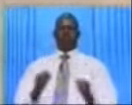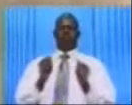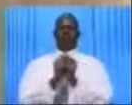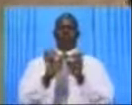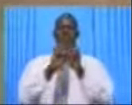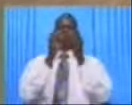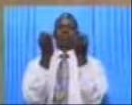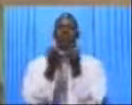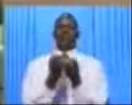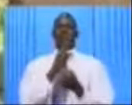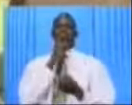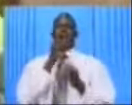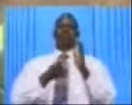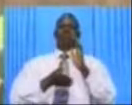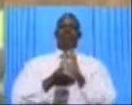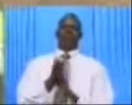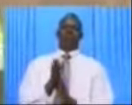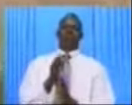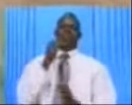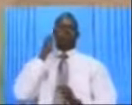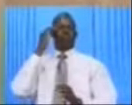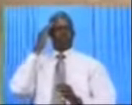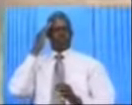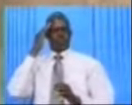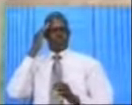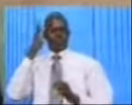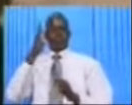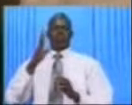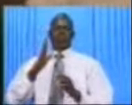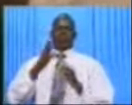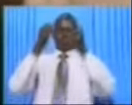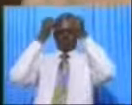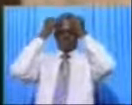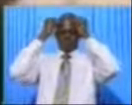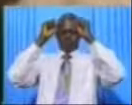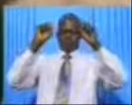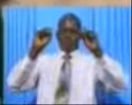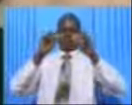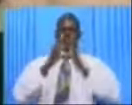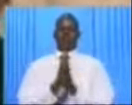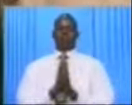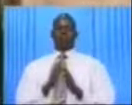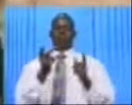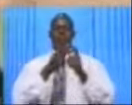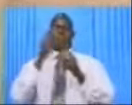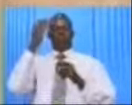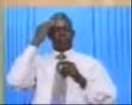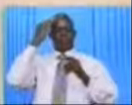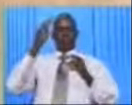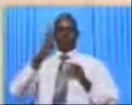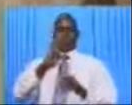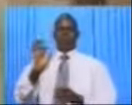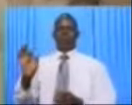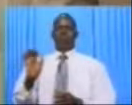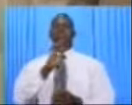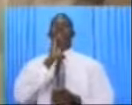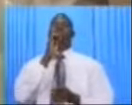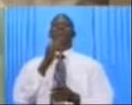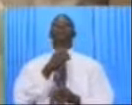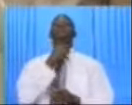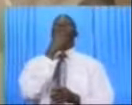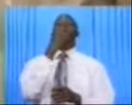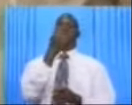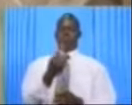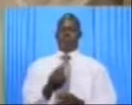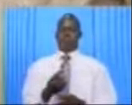délégation ont ensuite été reçus par le président Alassane Dramane Ouattara. Le premier ministre burkinabé est venu traduire au chef